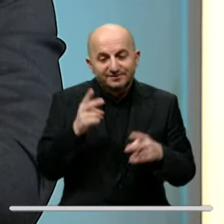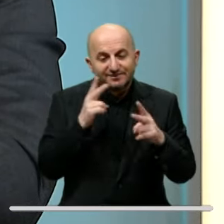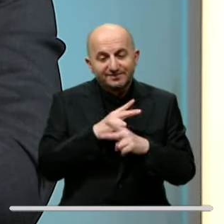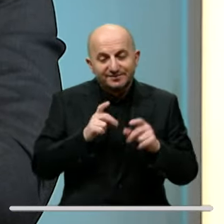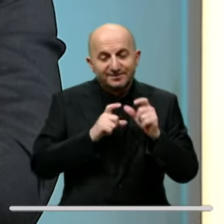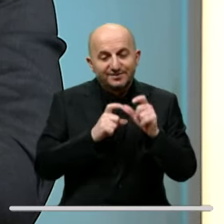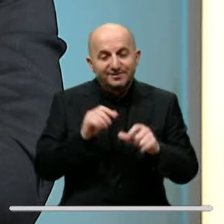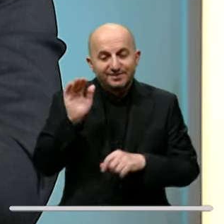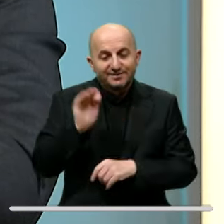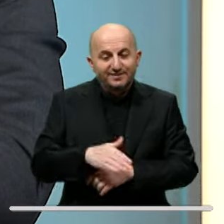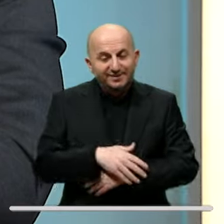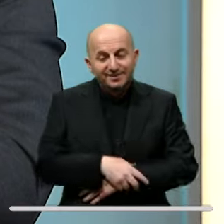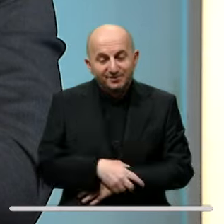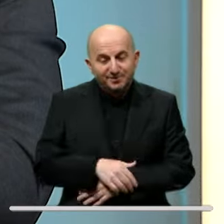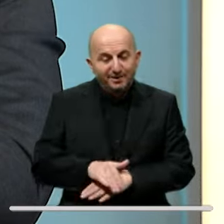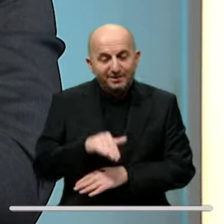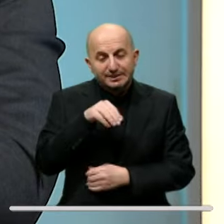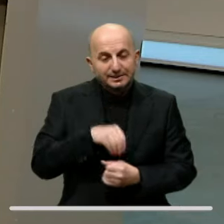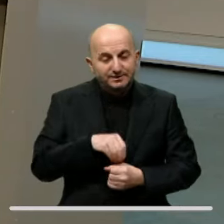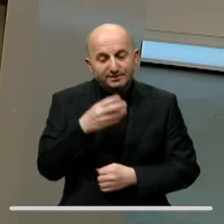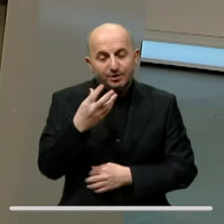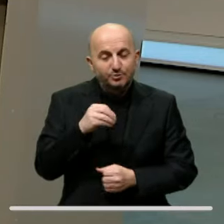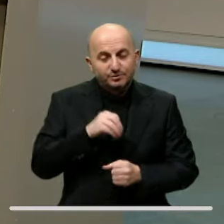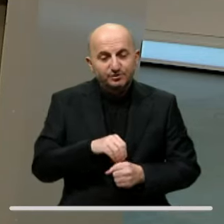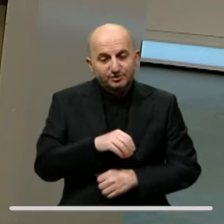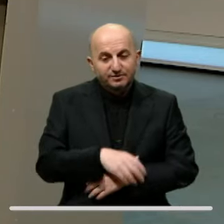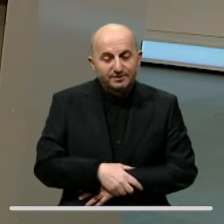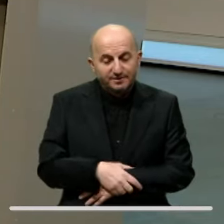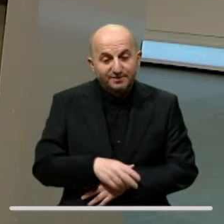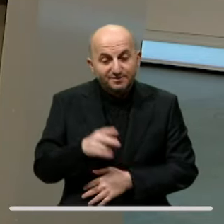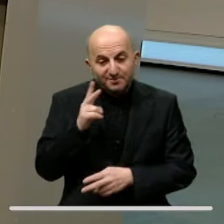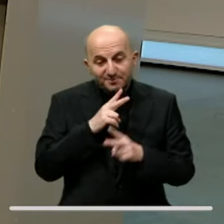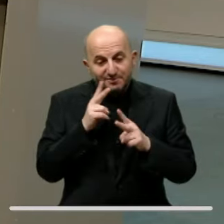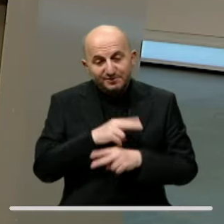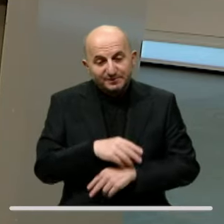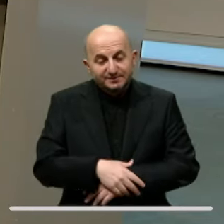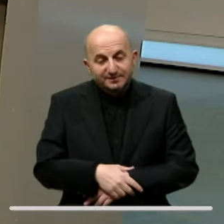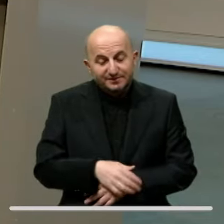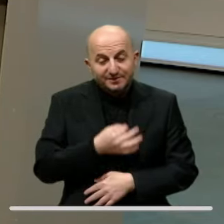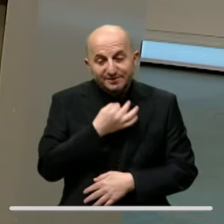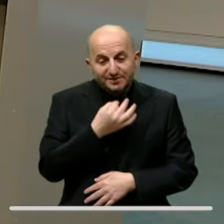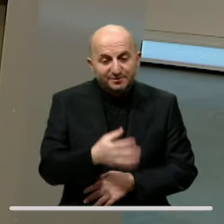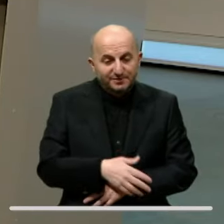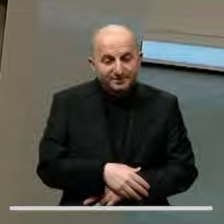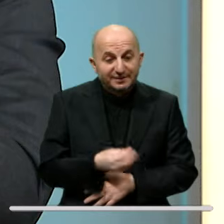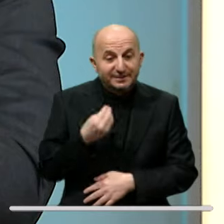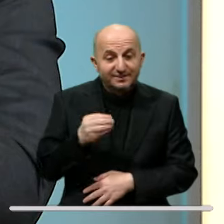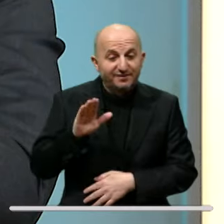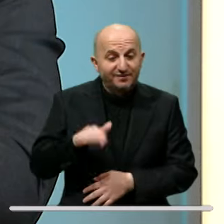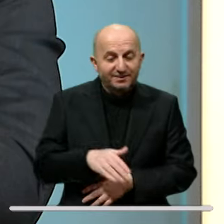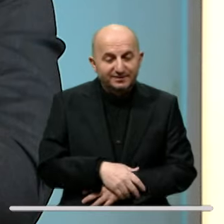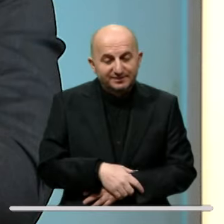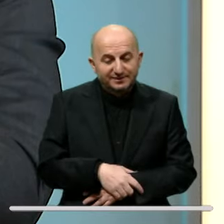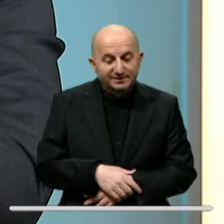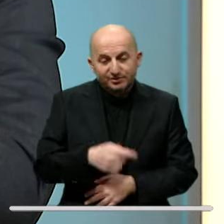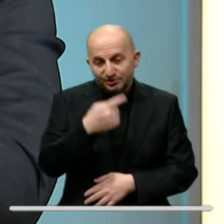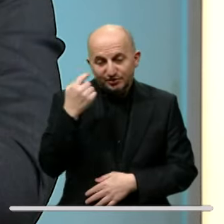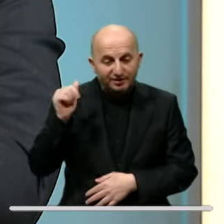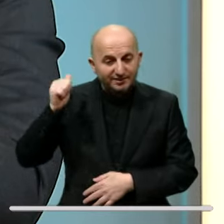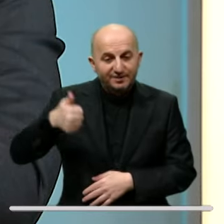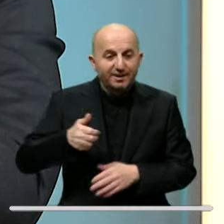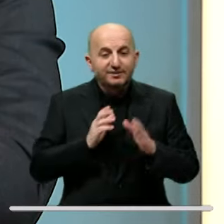sorular da geliyor. Yani hocam hayatın içinden olduğu için evet. Gülüyoruz. Evet. Çok teşekkür ederiz. İyi ki ben varsınız. Ben teşekkür ederim. İnşallah tamam.